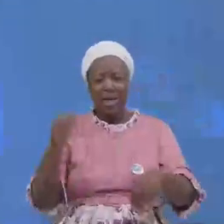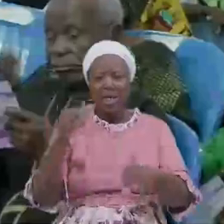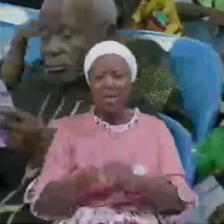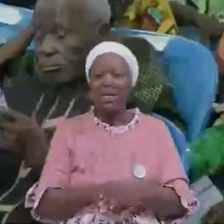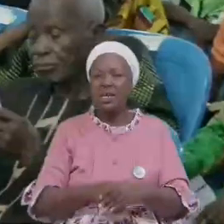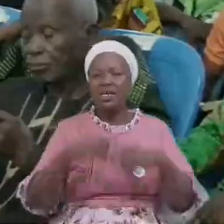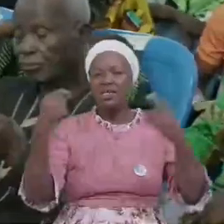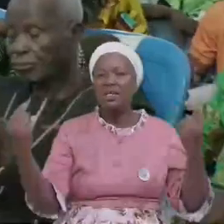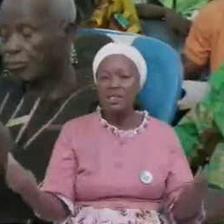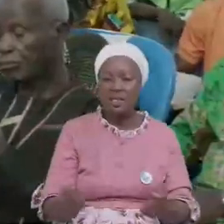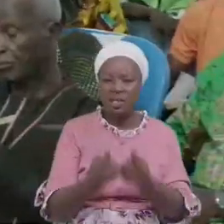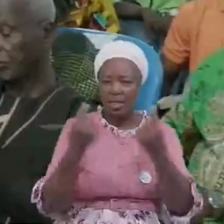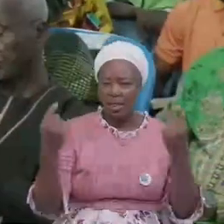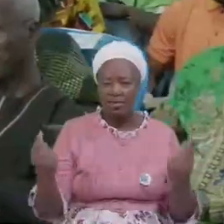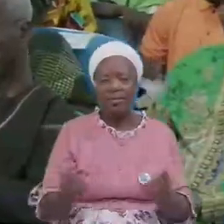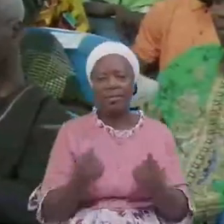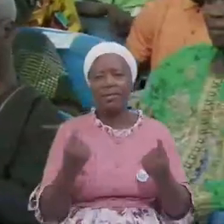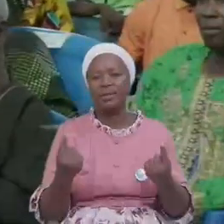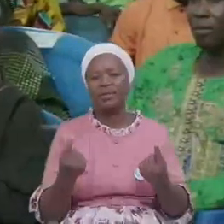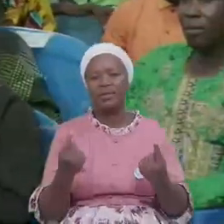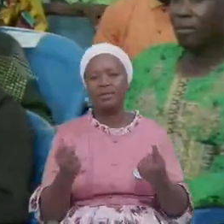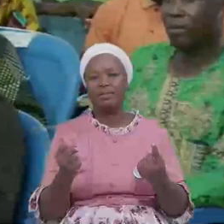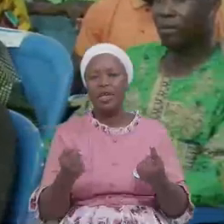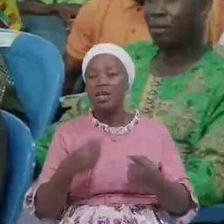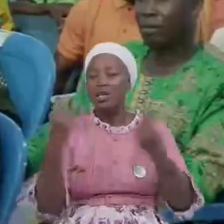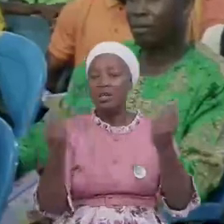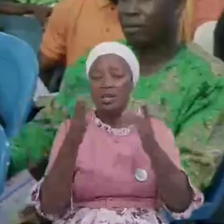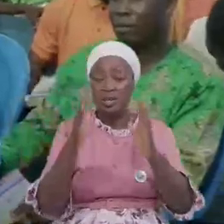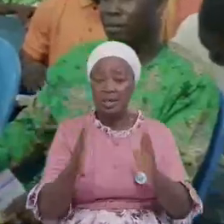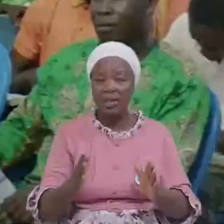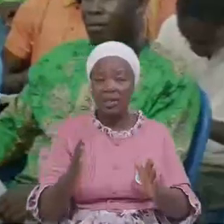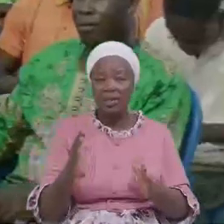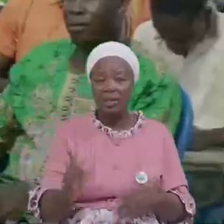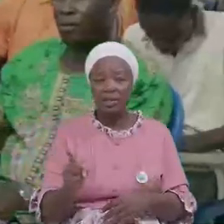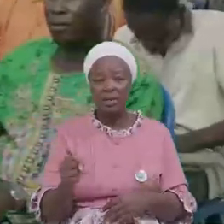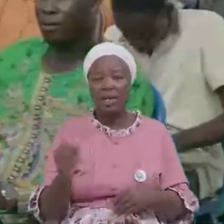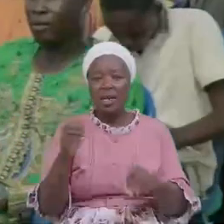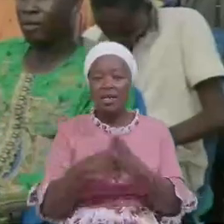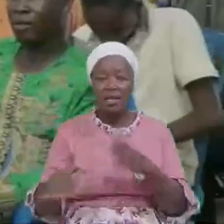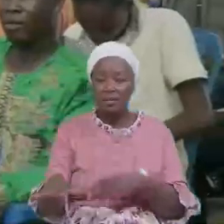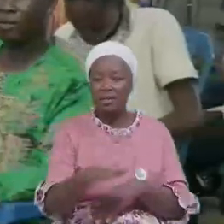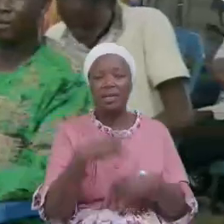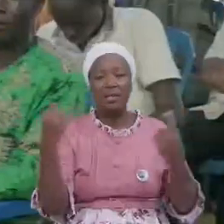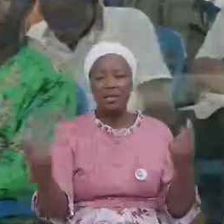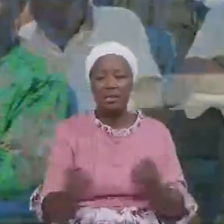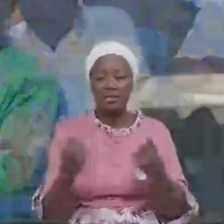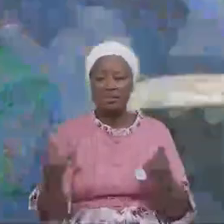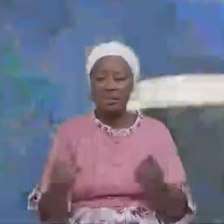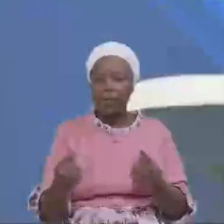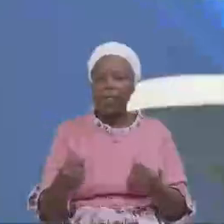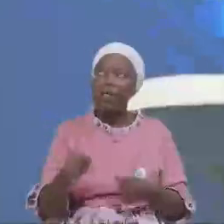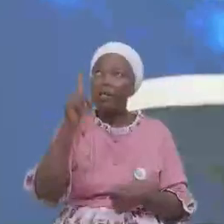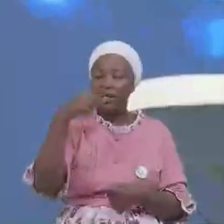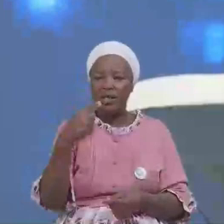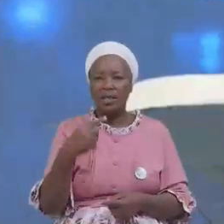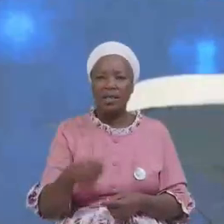Vous étiez morts par vos offenses et par vos péchés. Les pécheurs, dans leurs péchés, il dit,